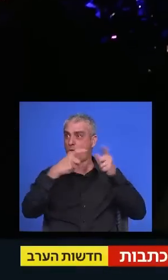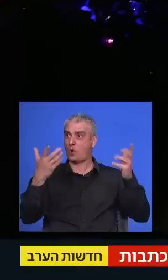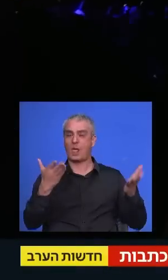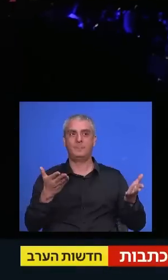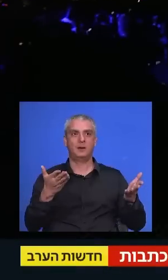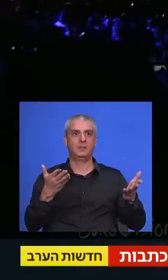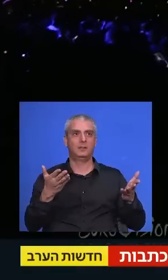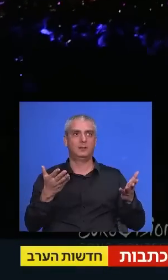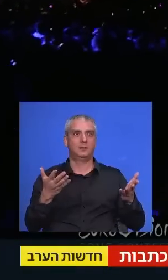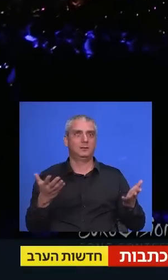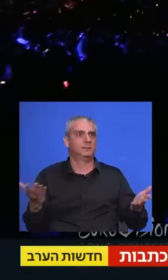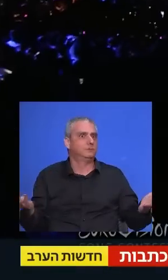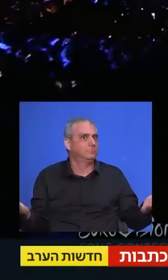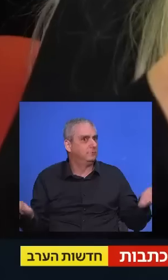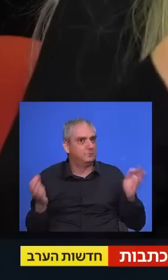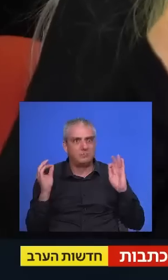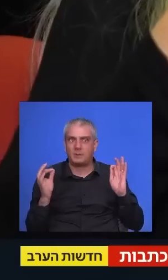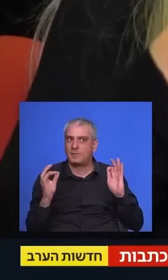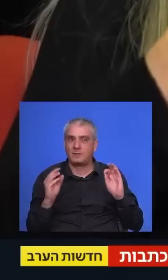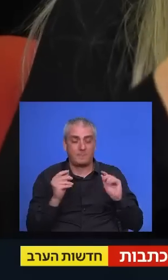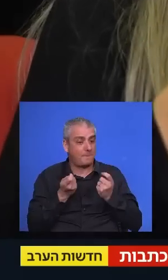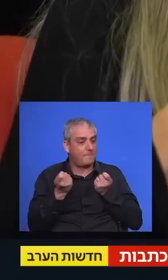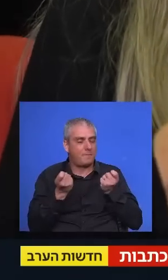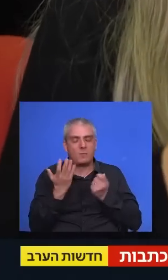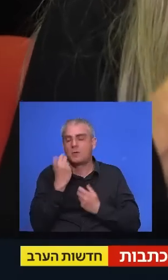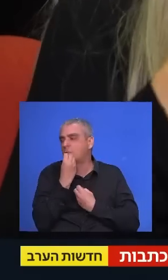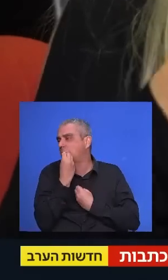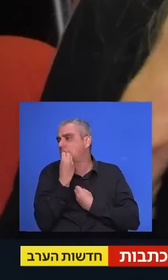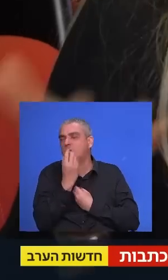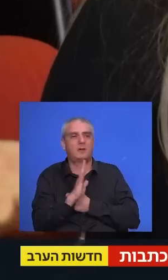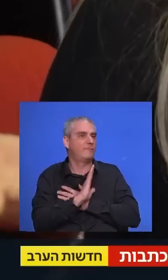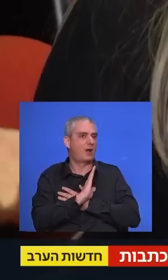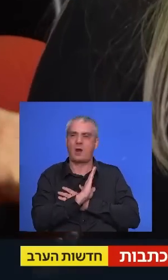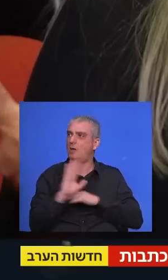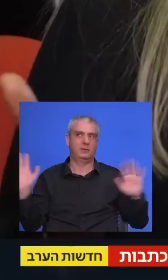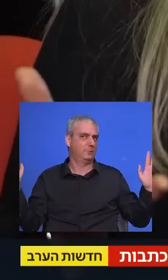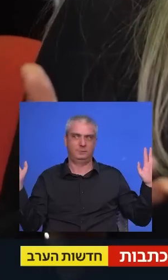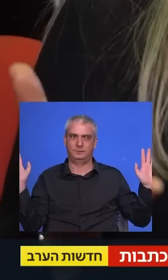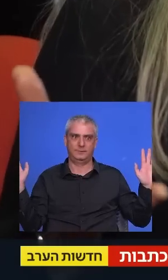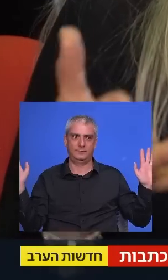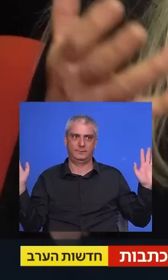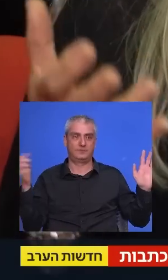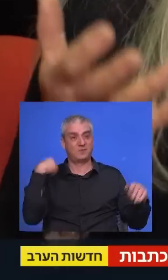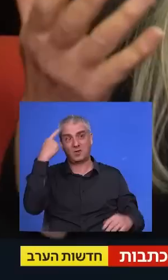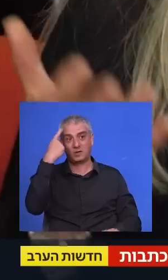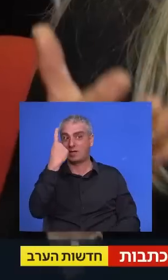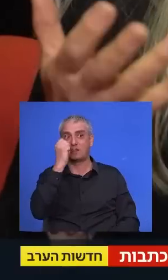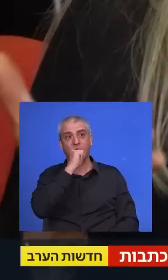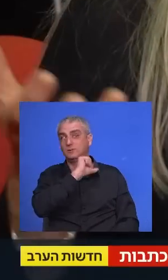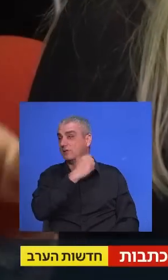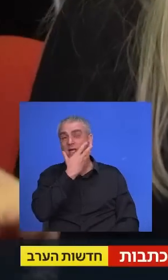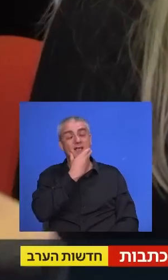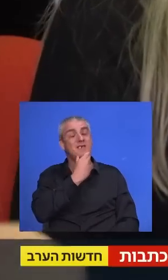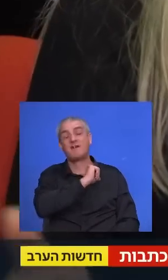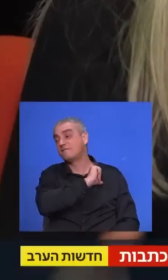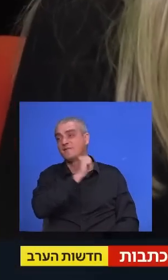באולם, וזה באמת, הבימוי היה פשוט נפלא. אני חושבת שזה אחד האירוויזיונים